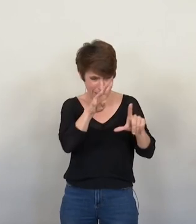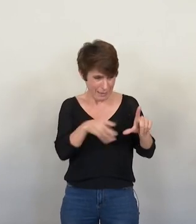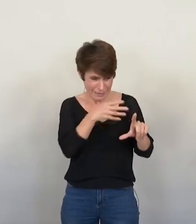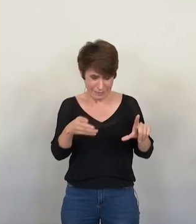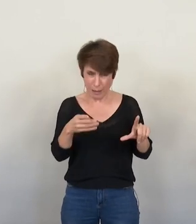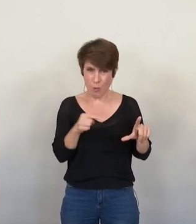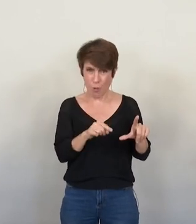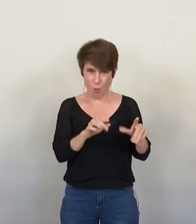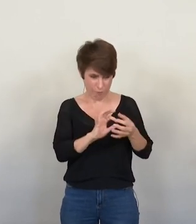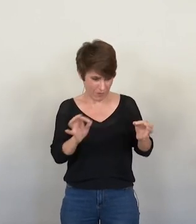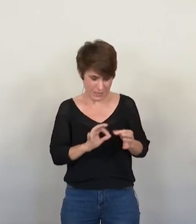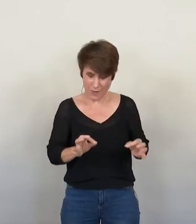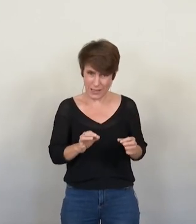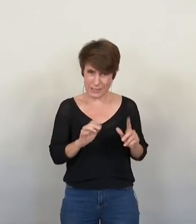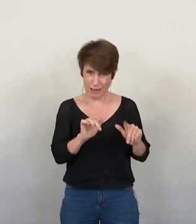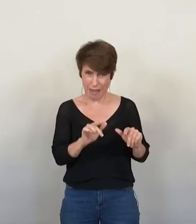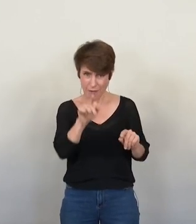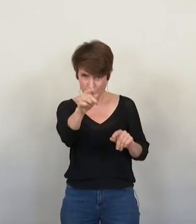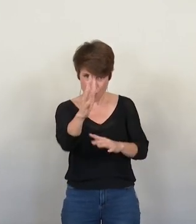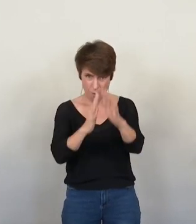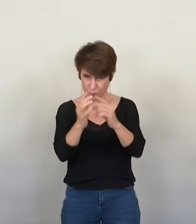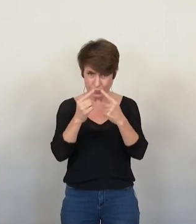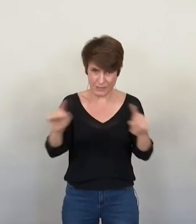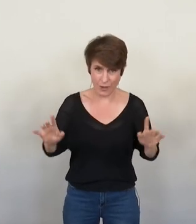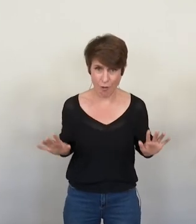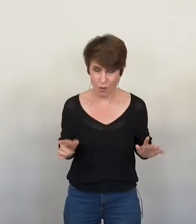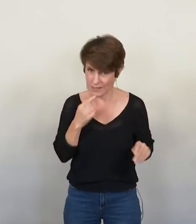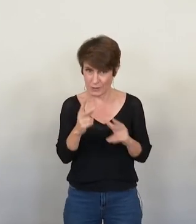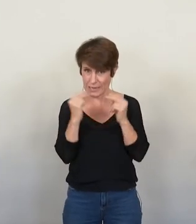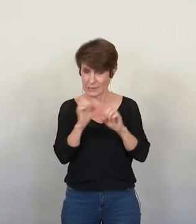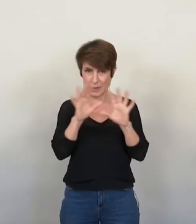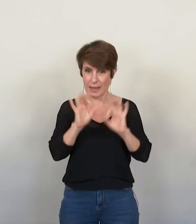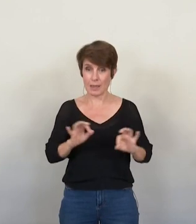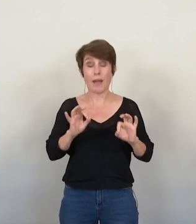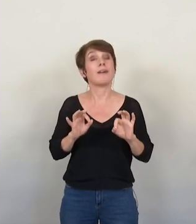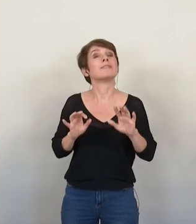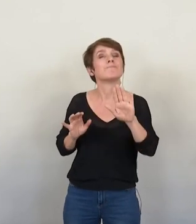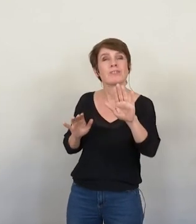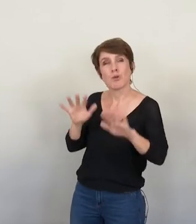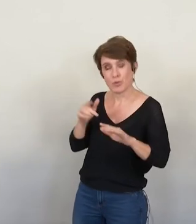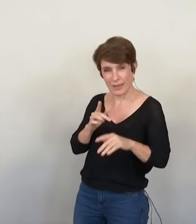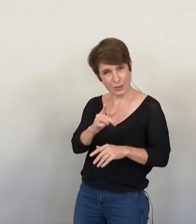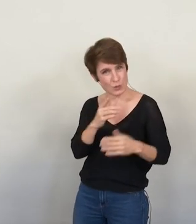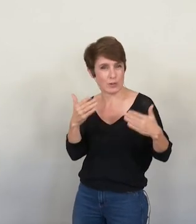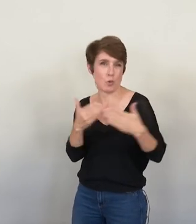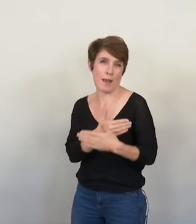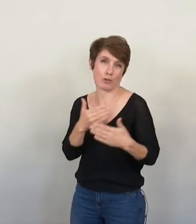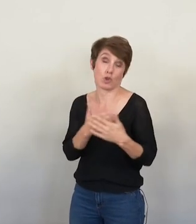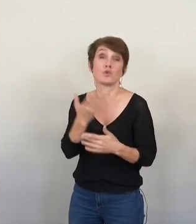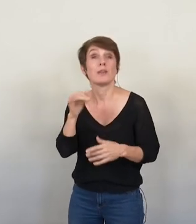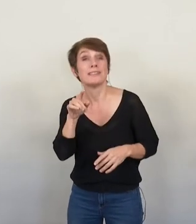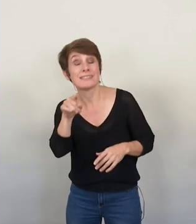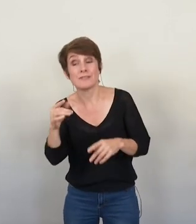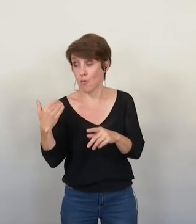là-dessus qu'on vous demande une explication que vous n'avez pas de toute évidence peut-être que c'est juste une question de compréhension et que si vous aviez posé votre vos questions en